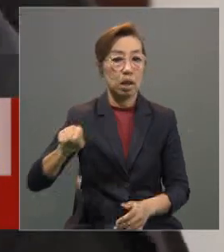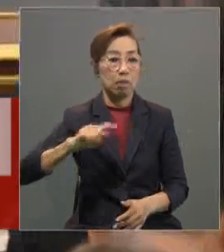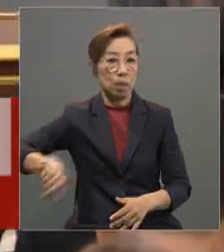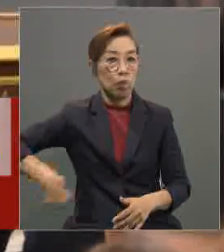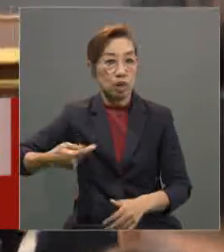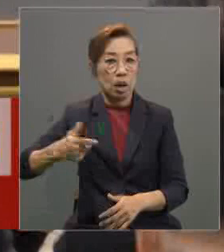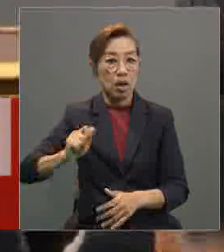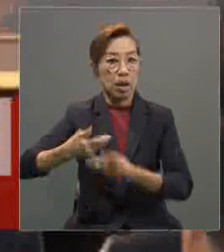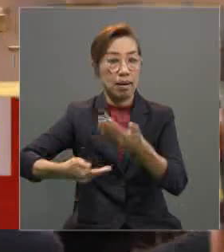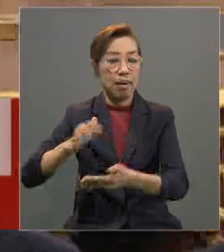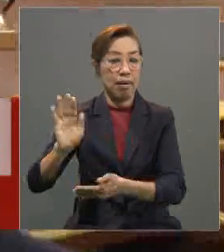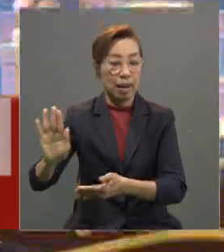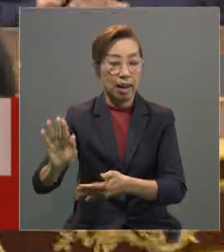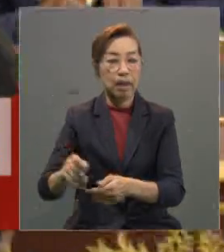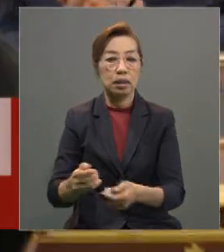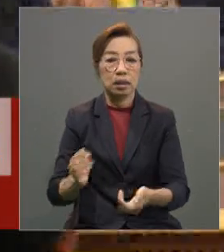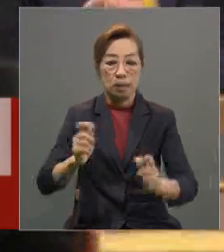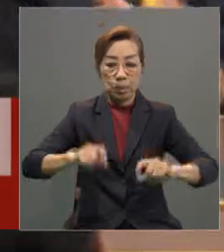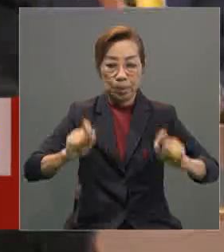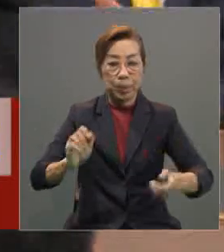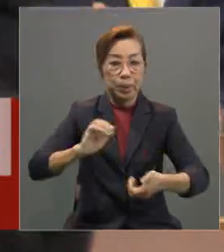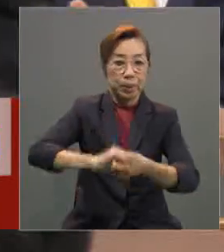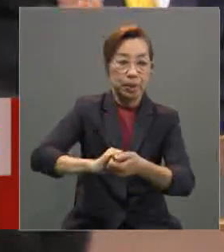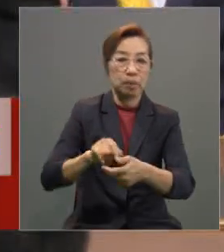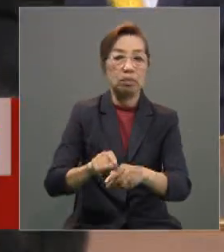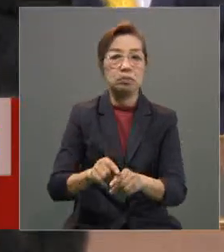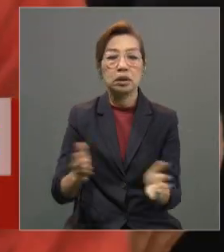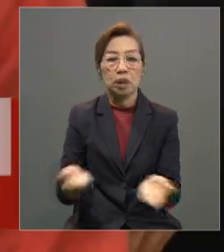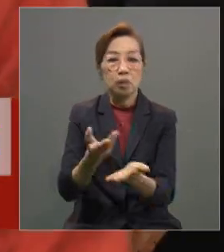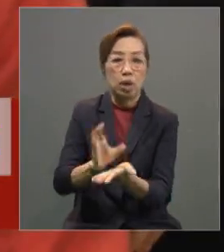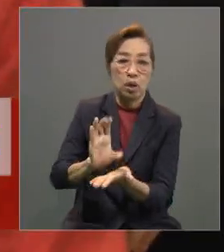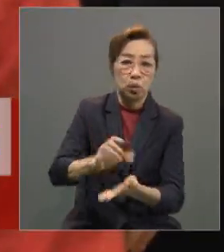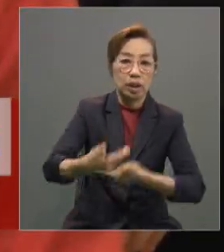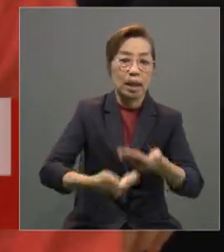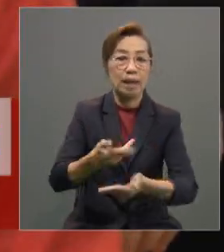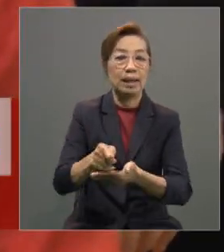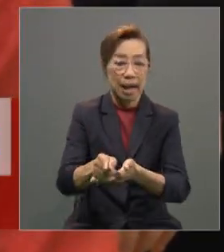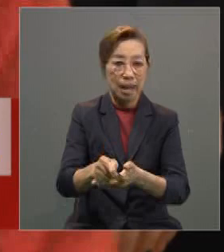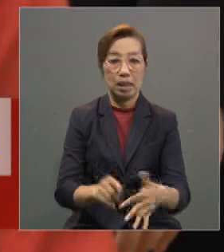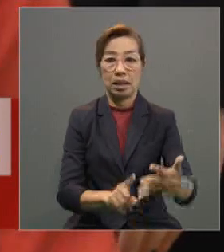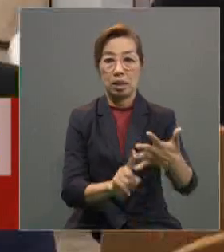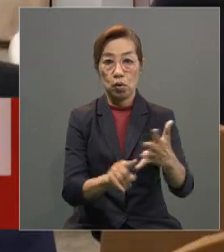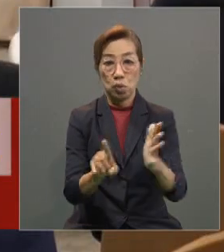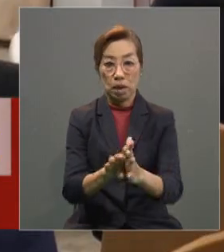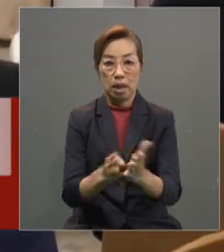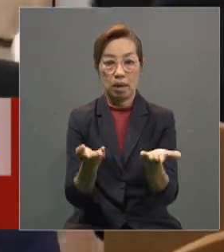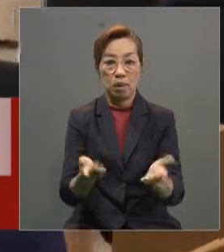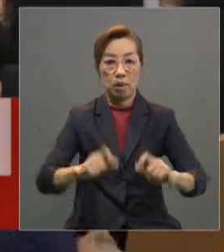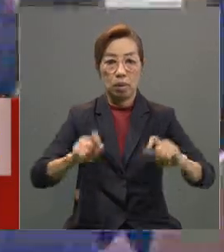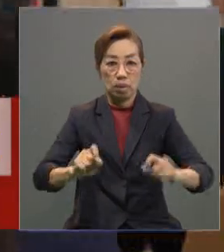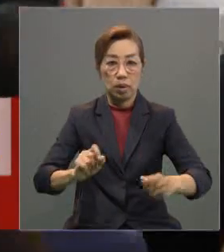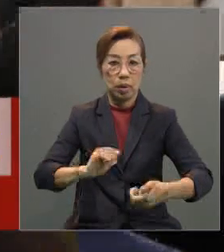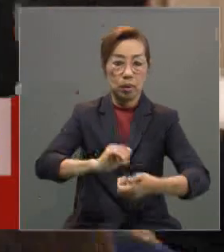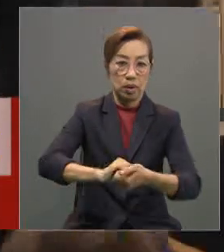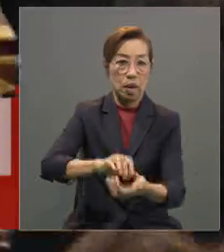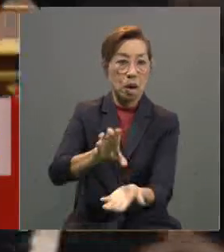กัมพูชาเพื่อส่งเสริมการค้าและการลงทุนระหว่างไทยและกัมพูชาและสุดท้ายครับเป็นบันทึกความเข้าใจ